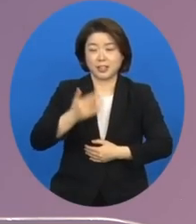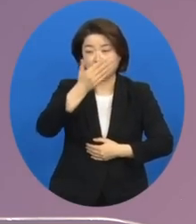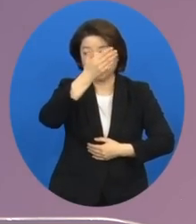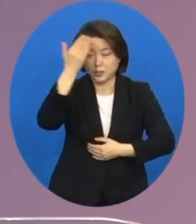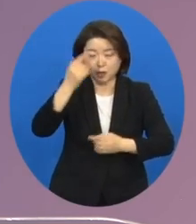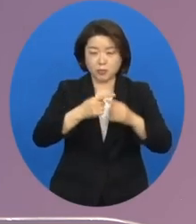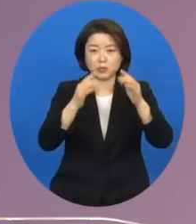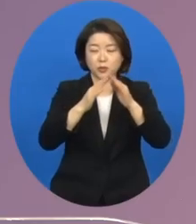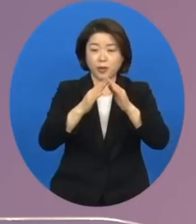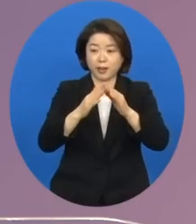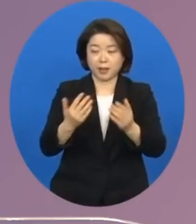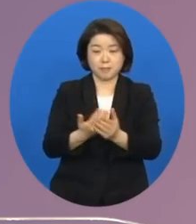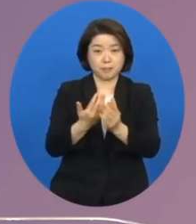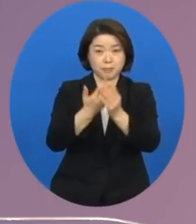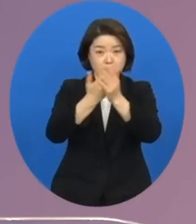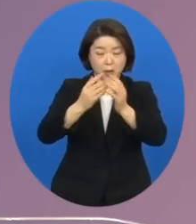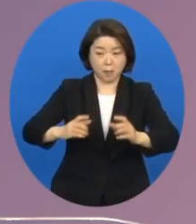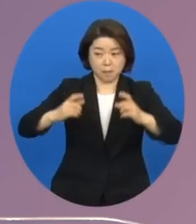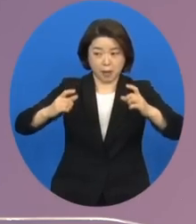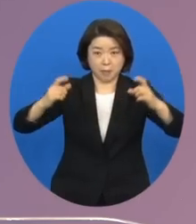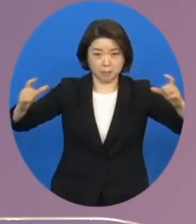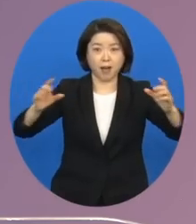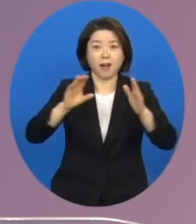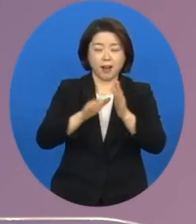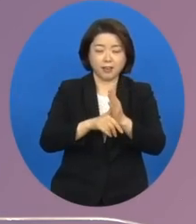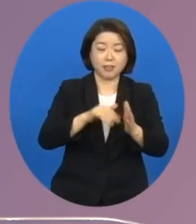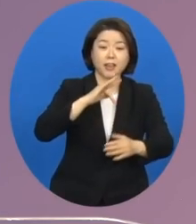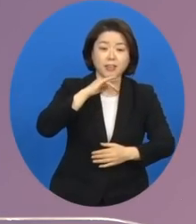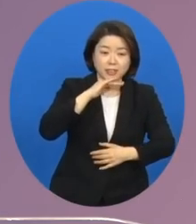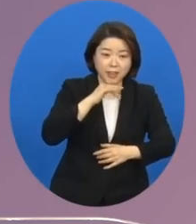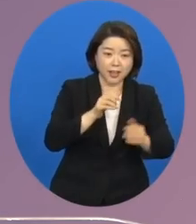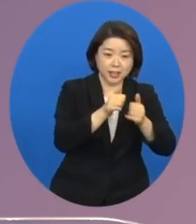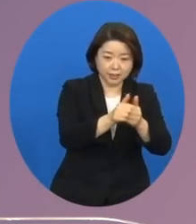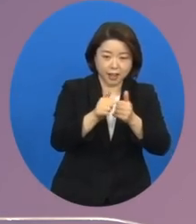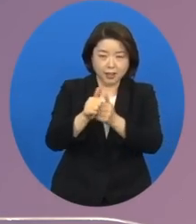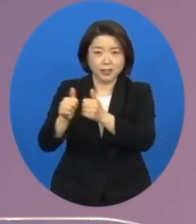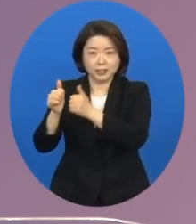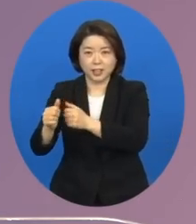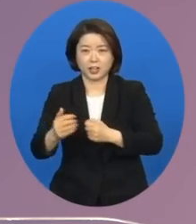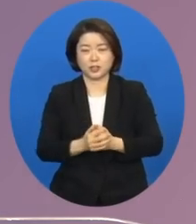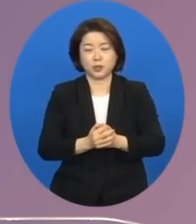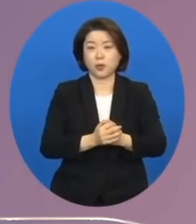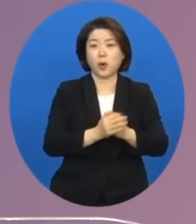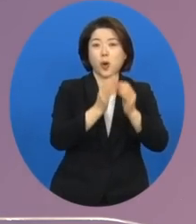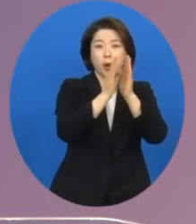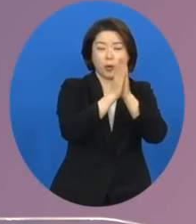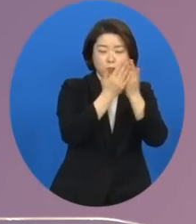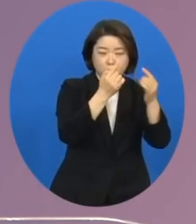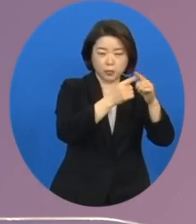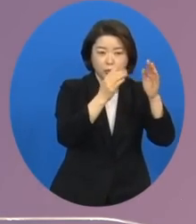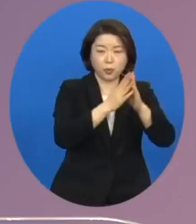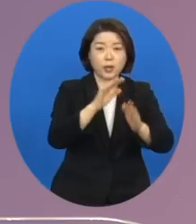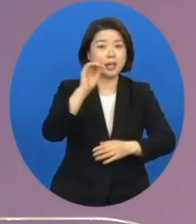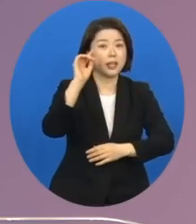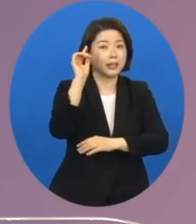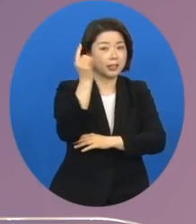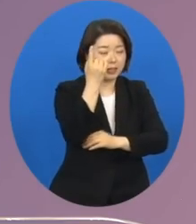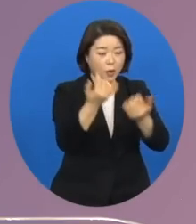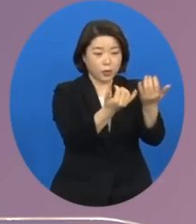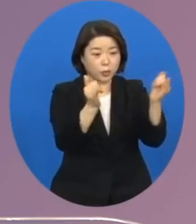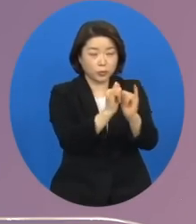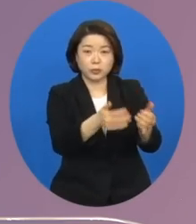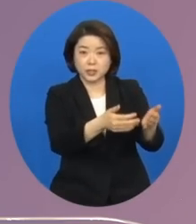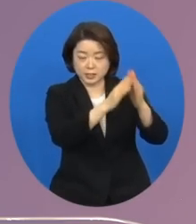성장해 갈 무렵에 각각의 연령에 따라서 본교의 다윗 공동체가 생기게 됐고 우리